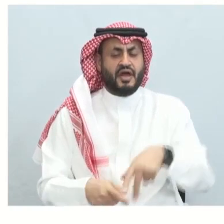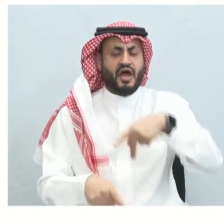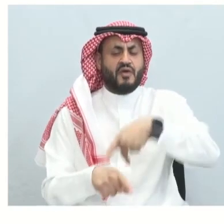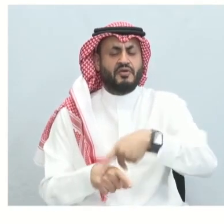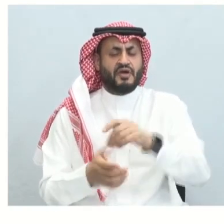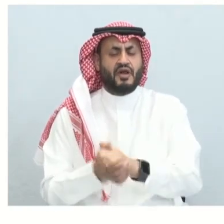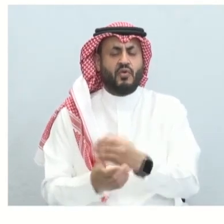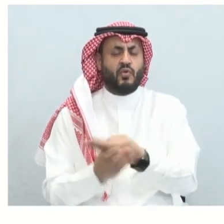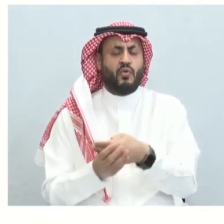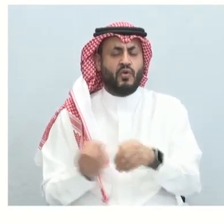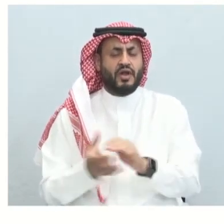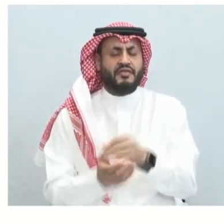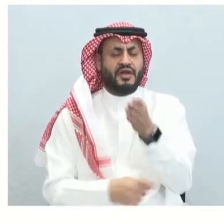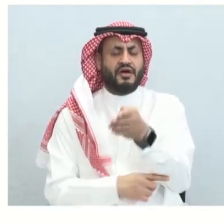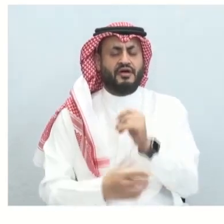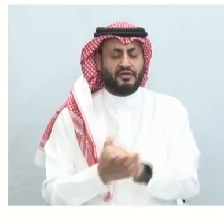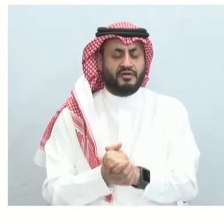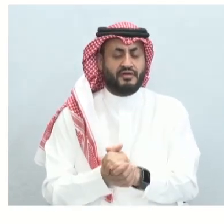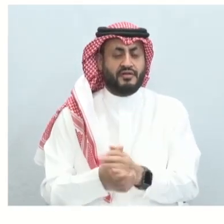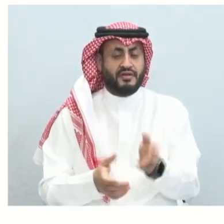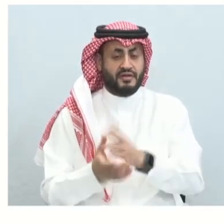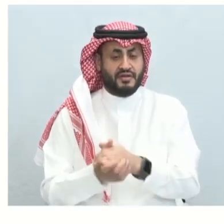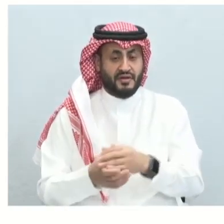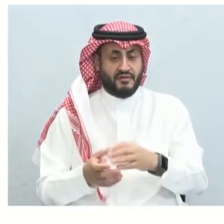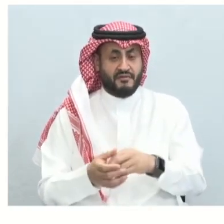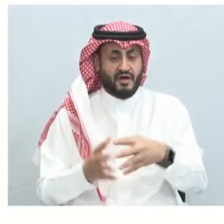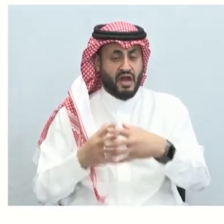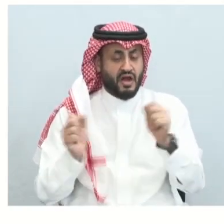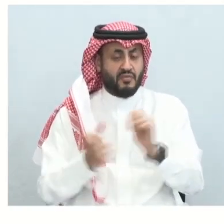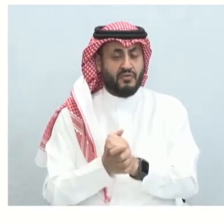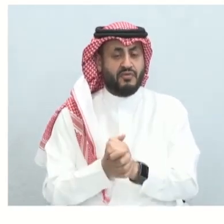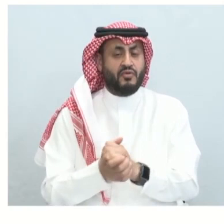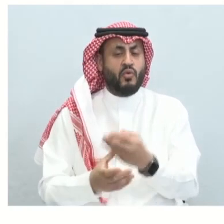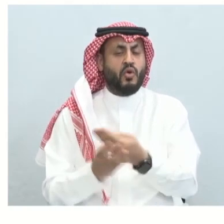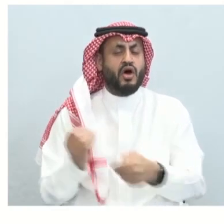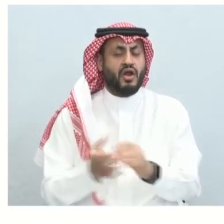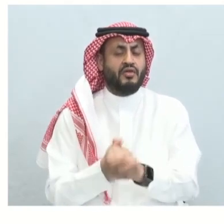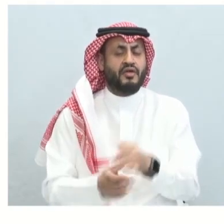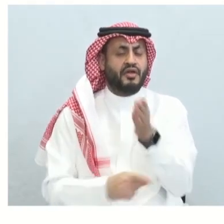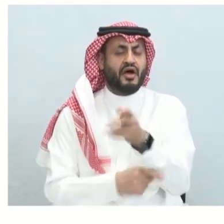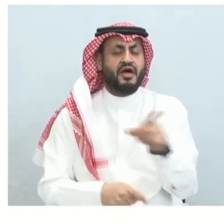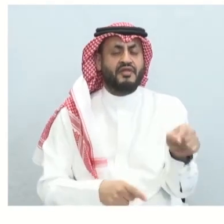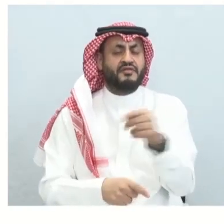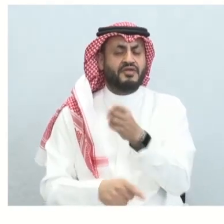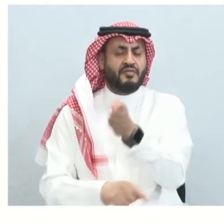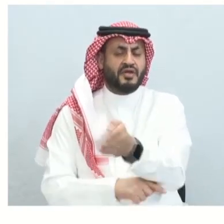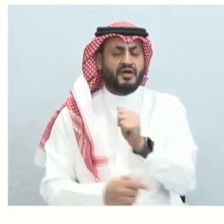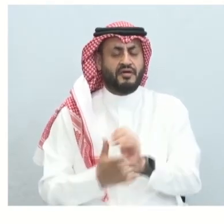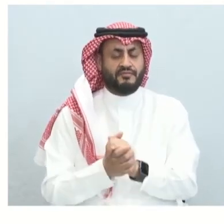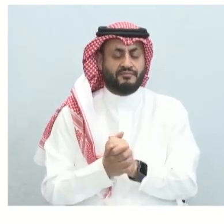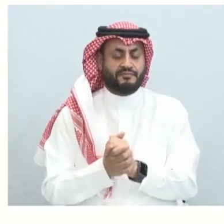ما اصنع بولد الناقه فقال النبي صلى الله عليه وسلم وهل تلد الابل الا النوق فهذا الخبر